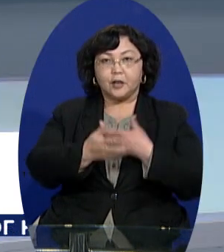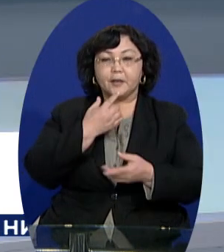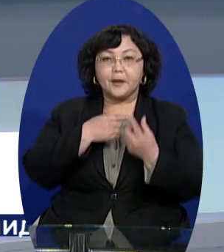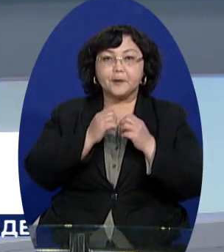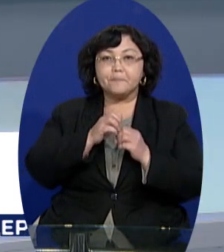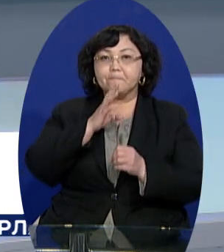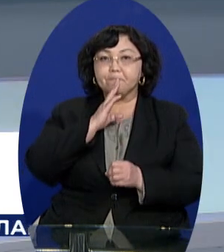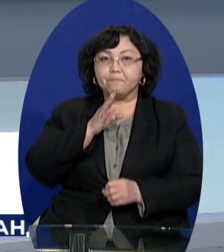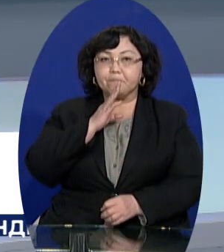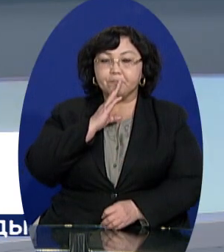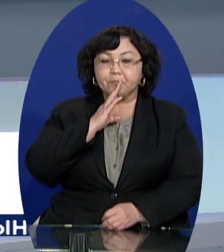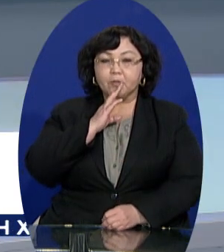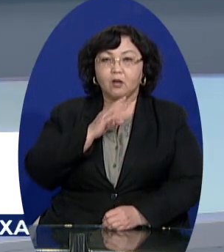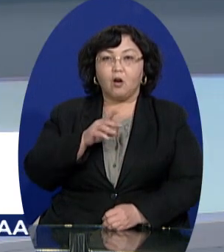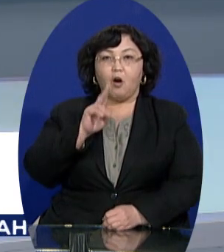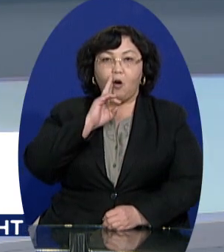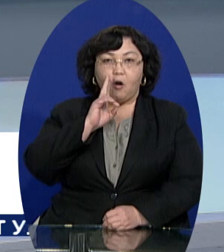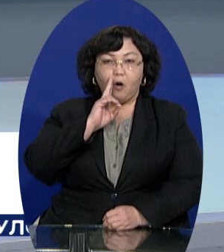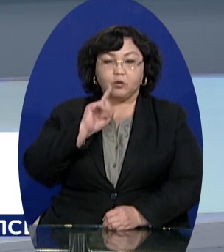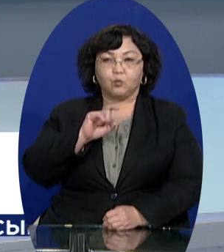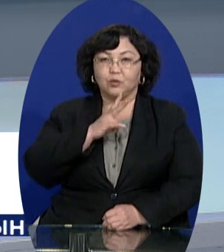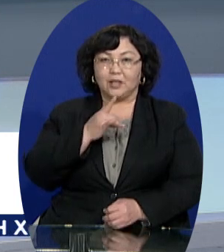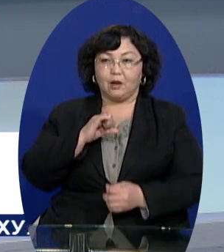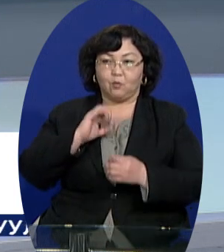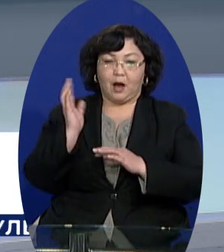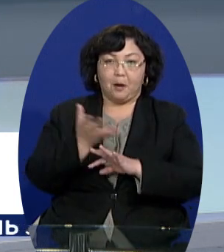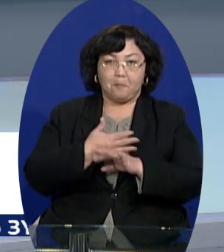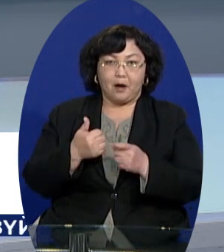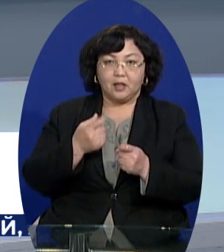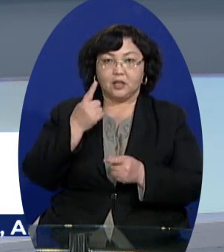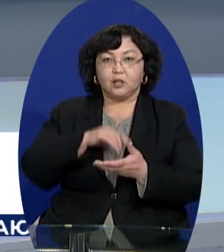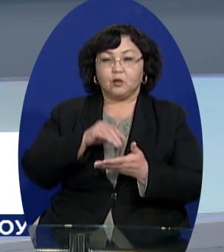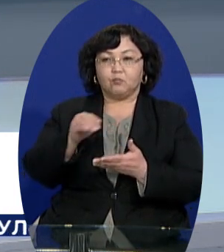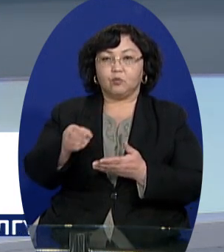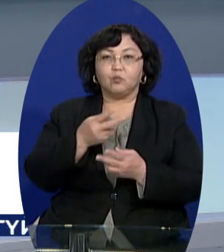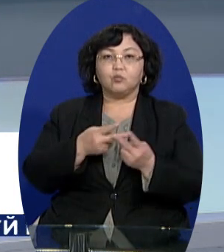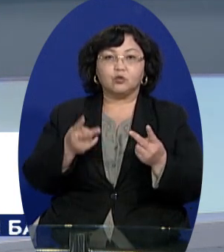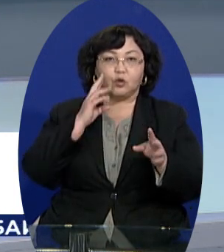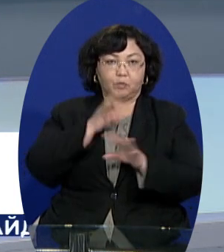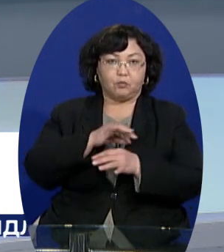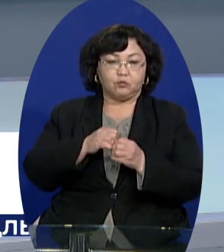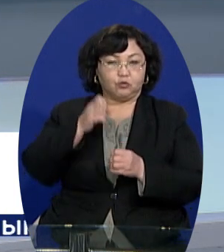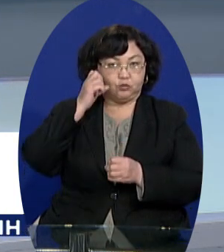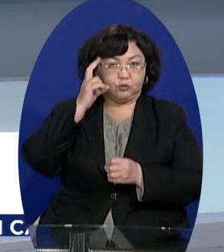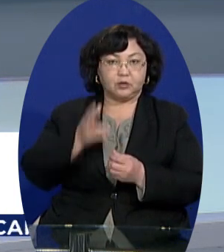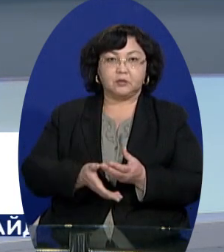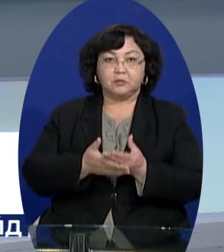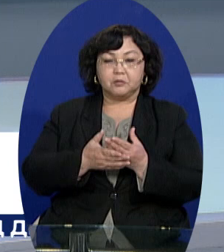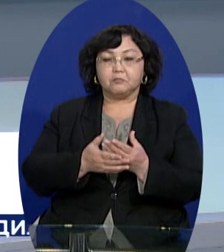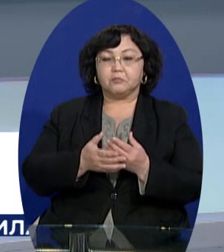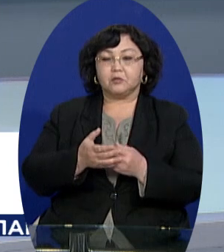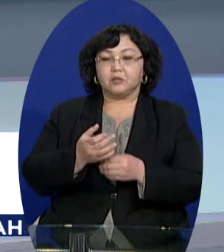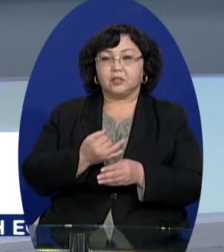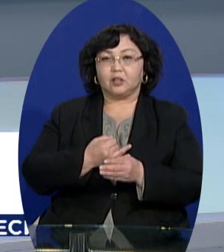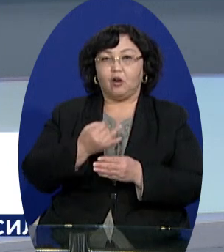яриа хэлэлцээний үеэр хүнсний хангамж аюулгүй байдал, тэр бүм мод үндэсний хөдөлгөө, ерөнхийлөгчийн илгээлтэй 2100 хөтөлбөрийн хүрээнд